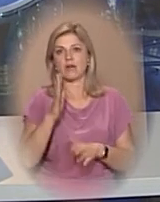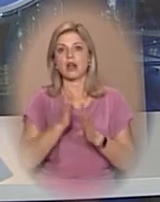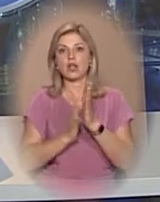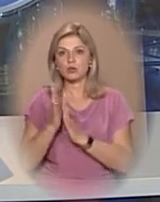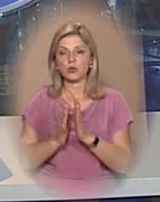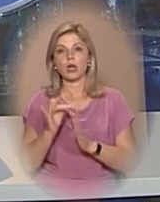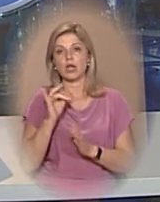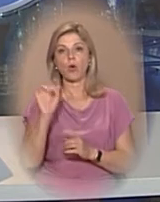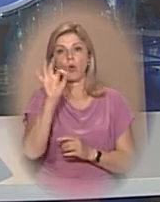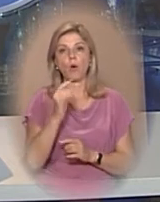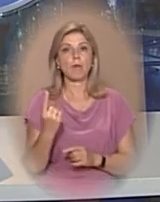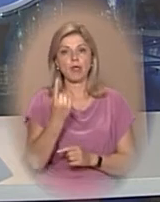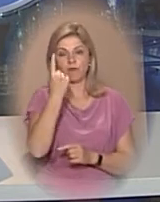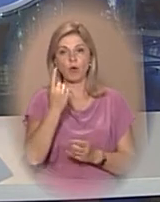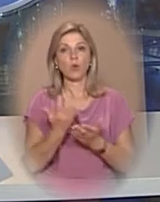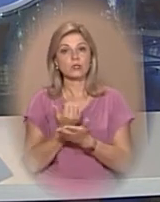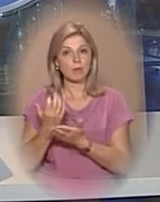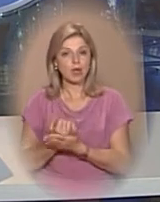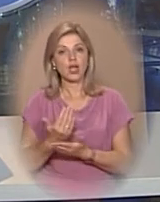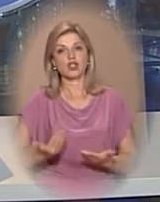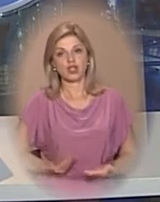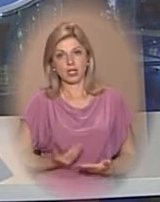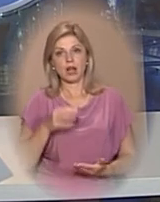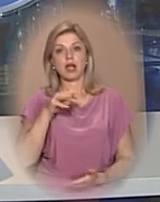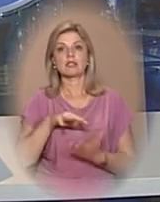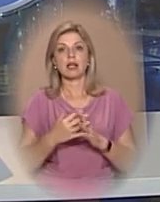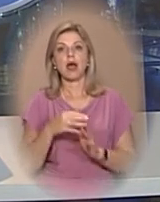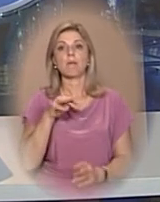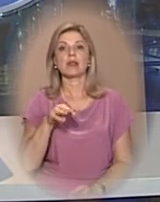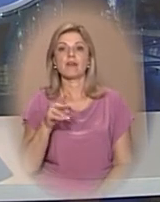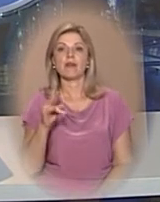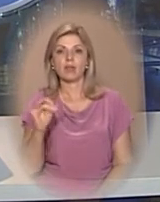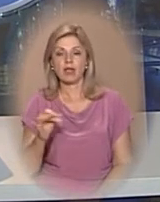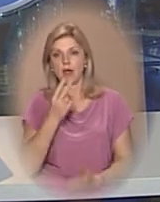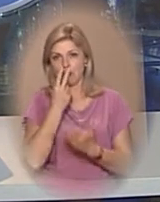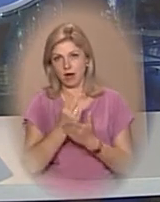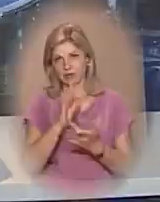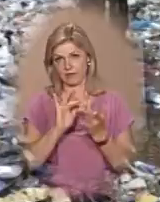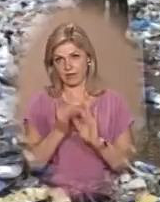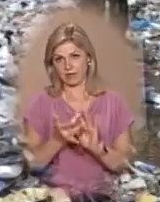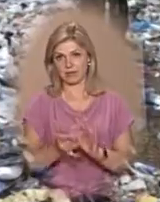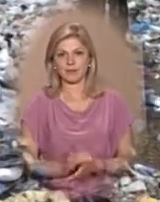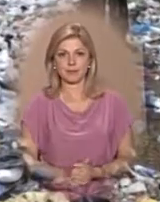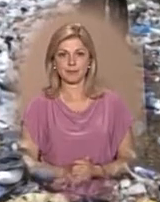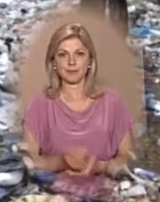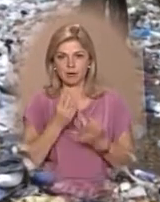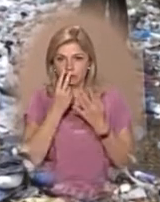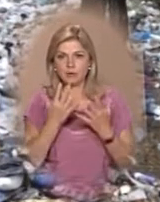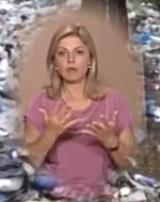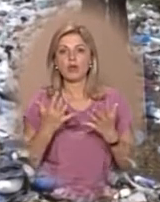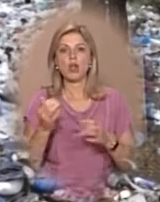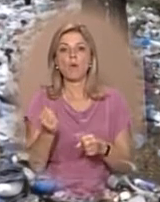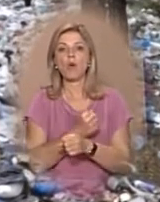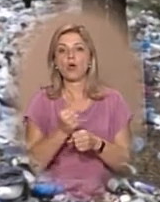пунктом. Про перші значні успіхи жителі Матвіївки прозвітували у соціальних мережах. Яскраво результати боротьби